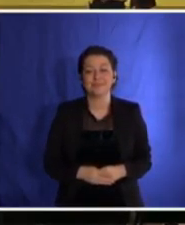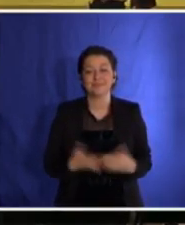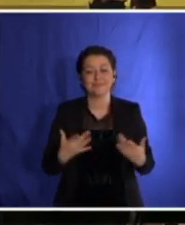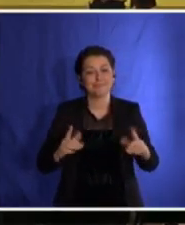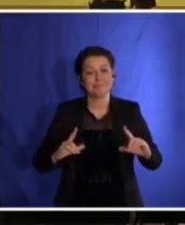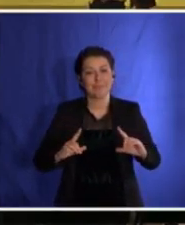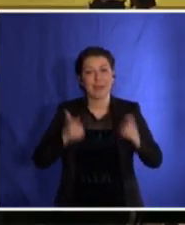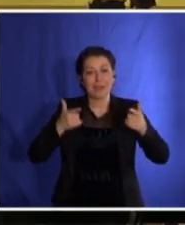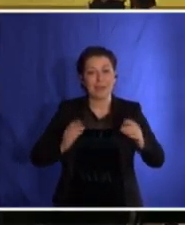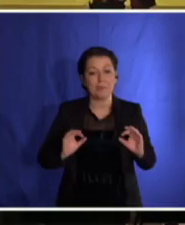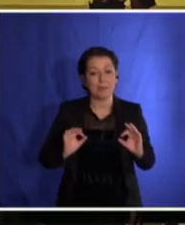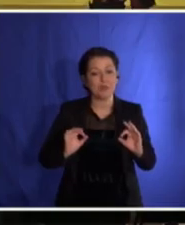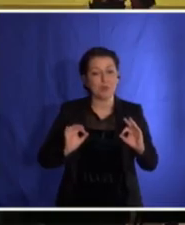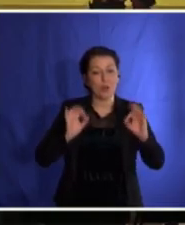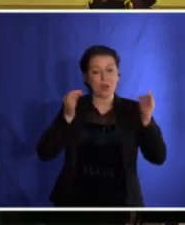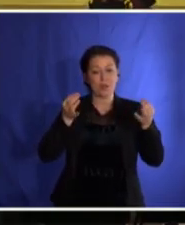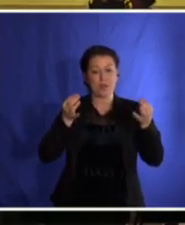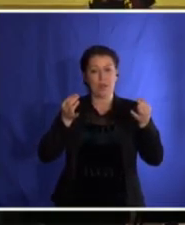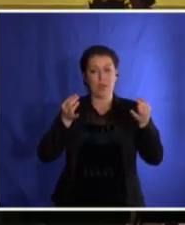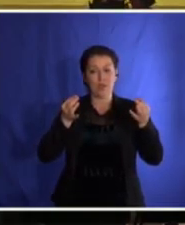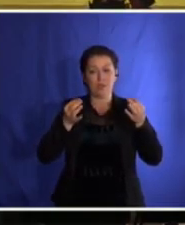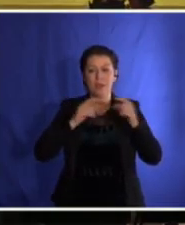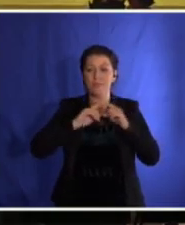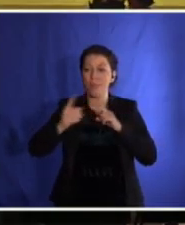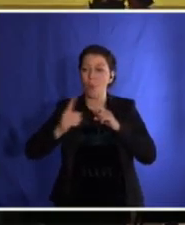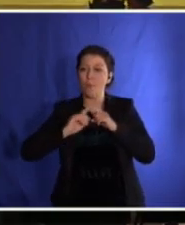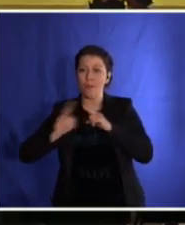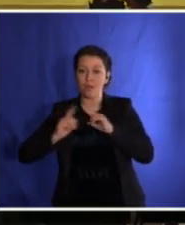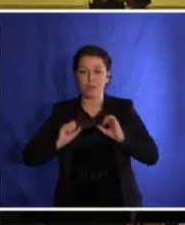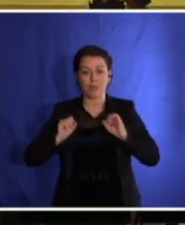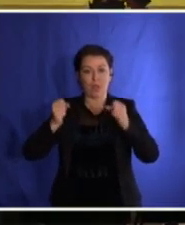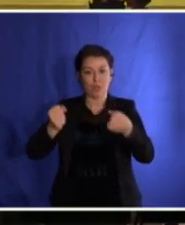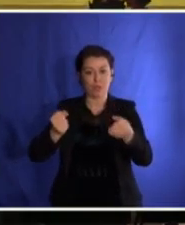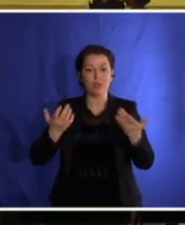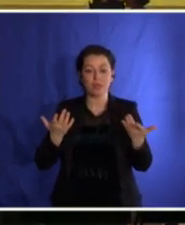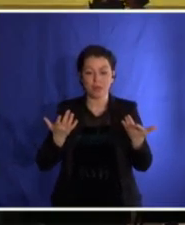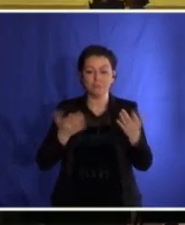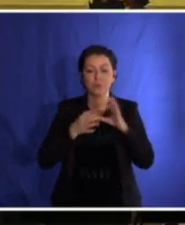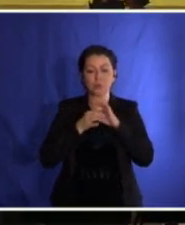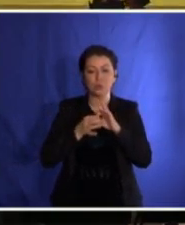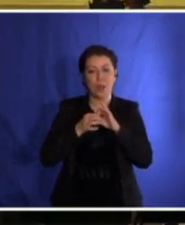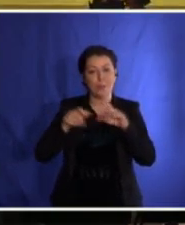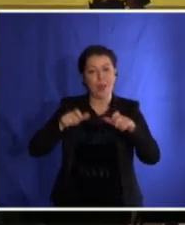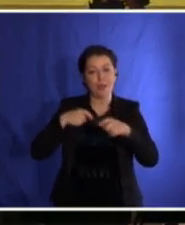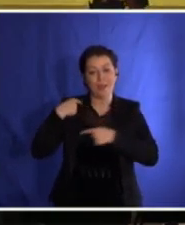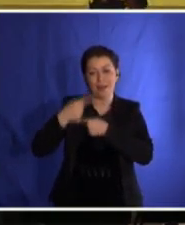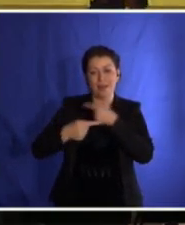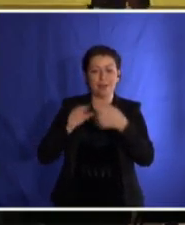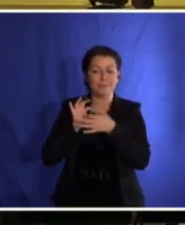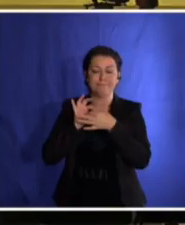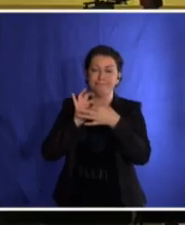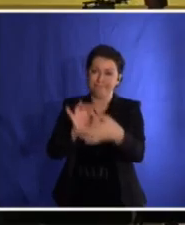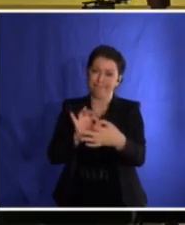Lebensqualität und Mobilität hängt eng mit der älteren Generation zusammen. Die